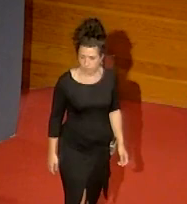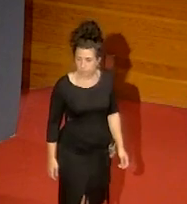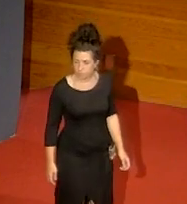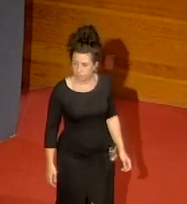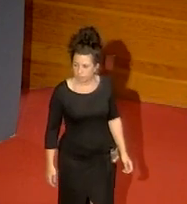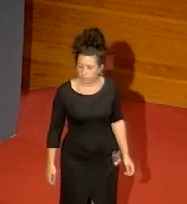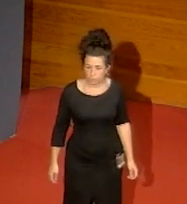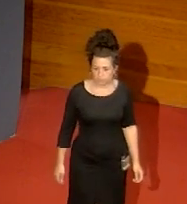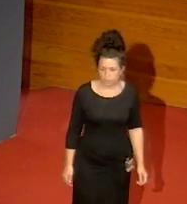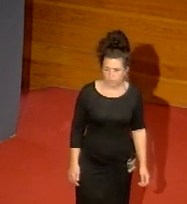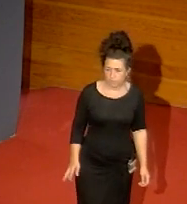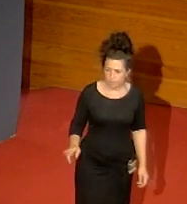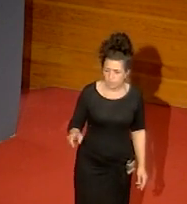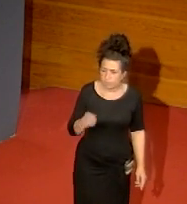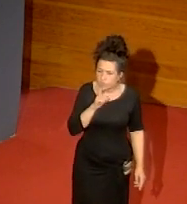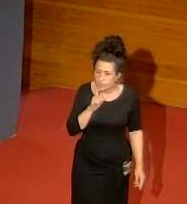Nola?